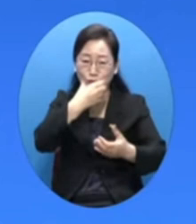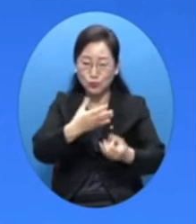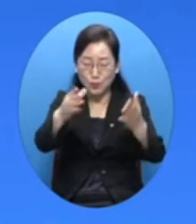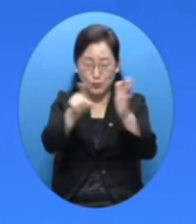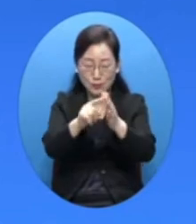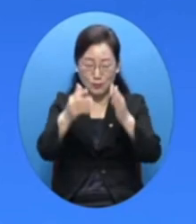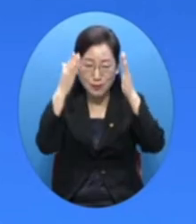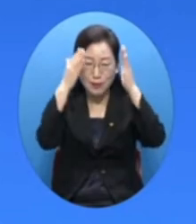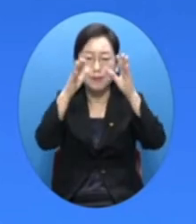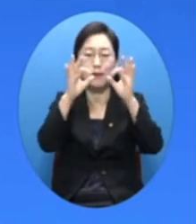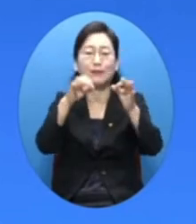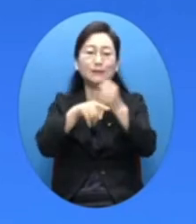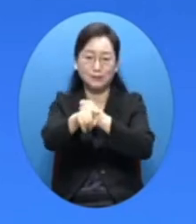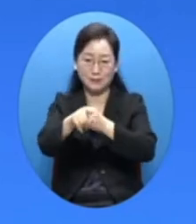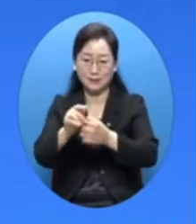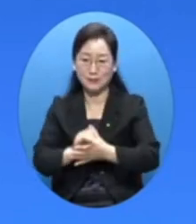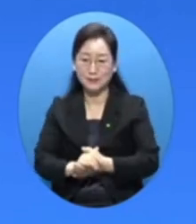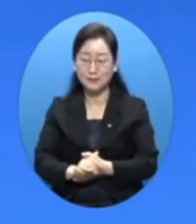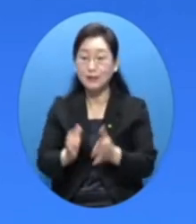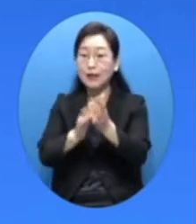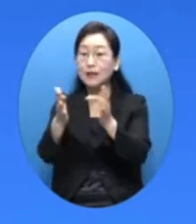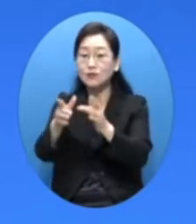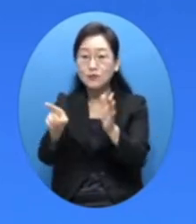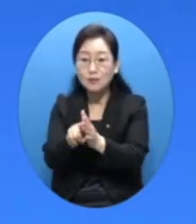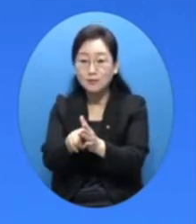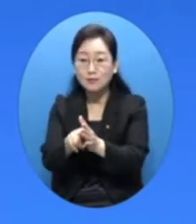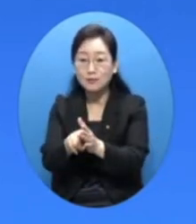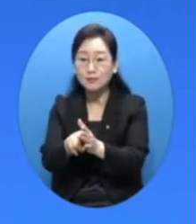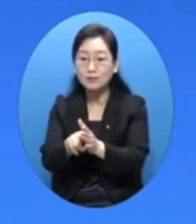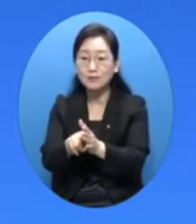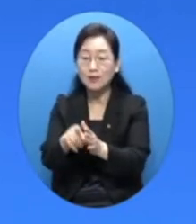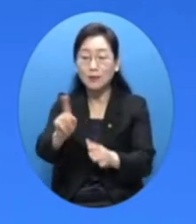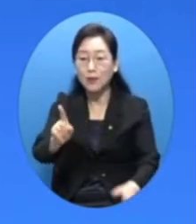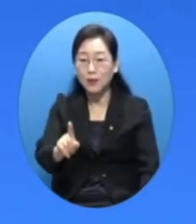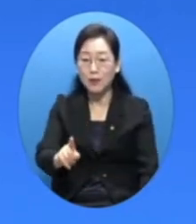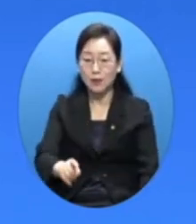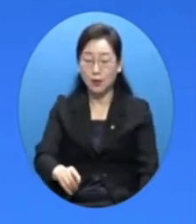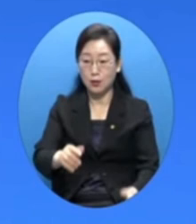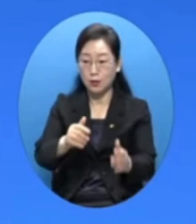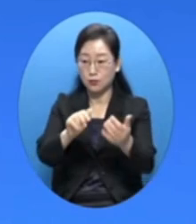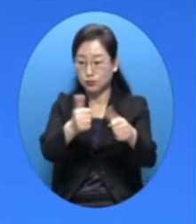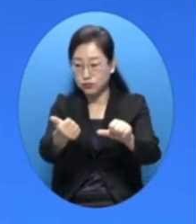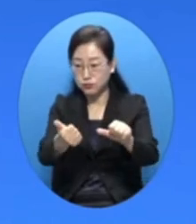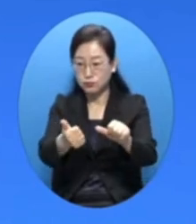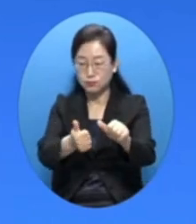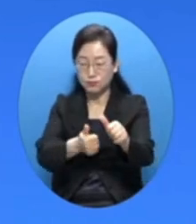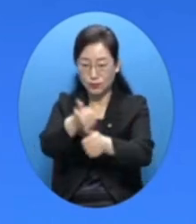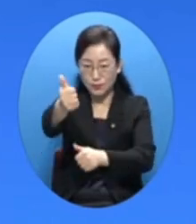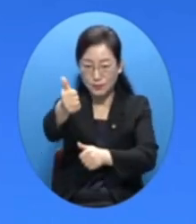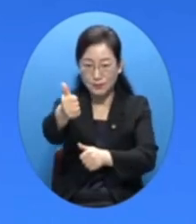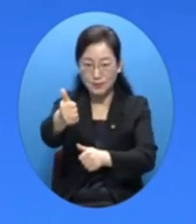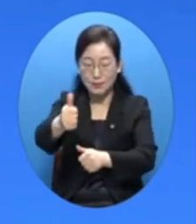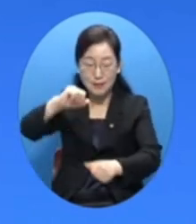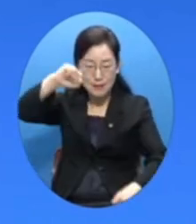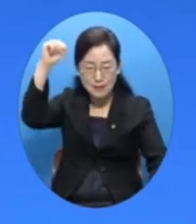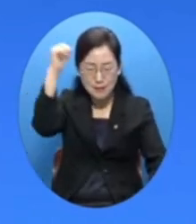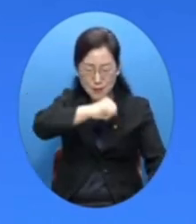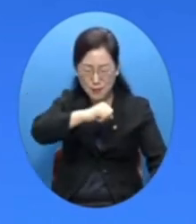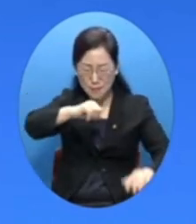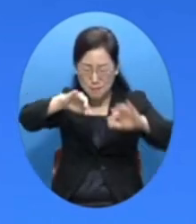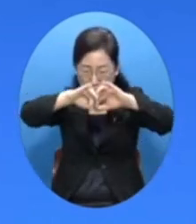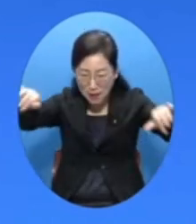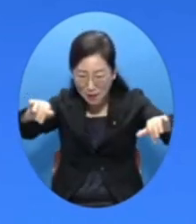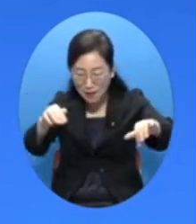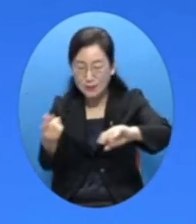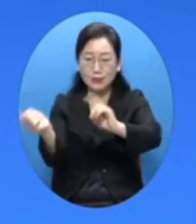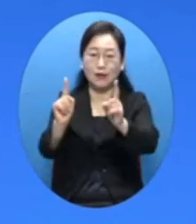바라보는 것입니다. 예수님은 죽음조차 이기시고 새벽을 깨우고